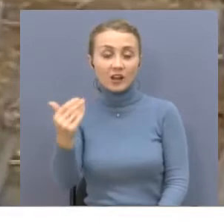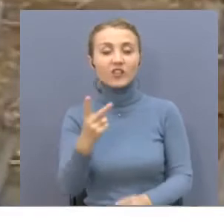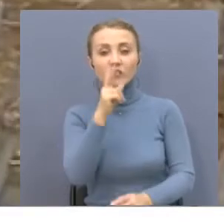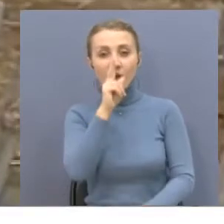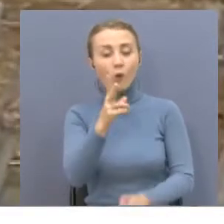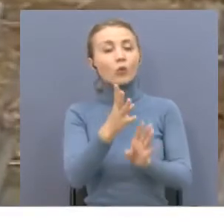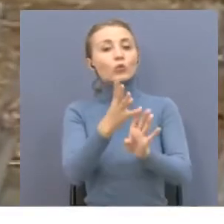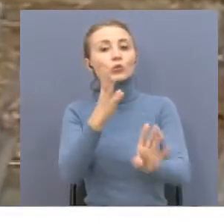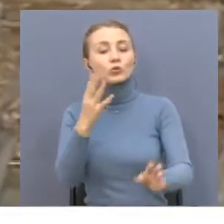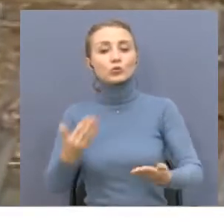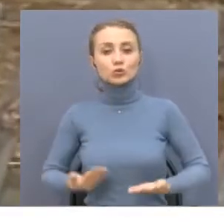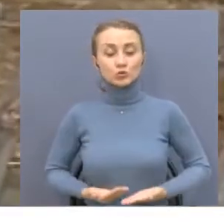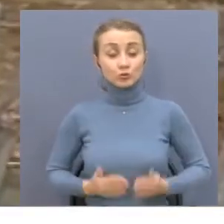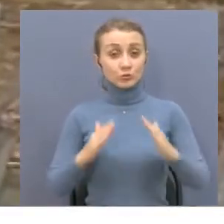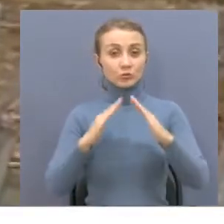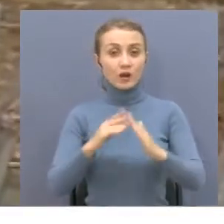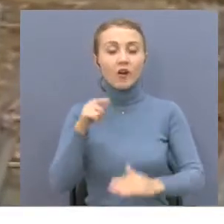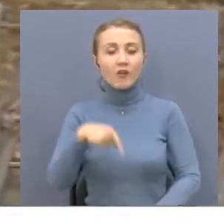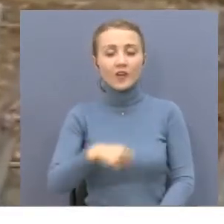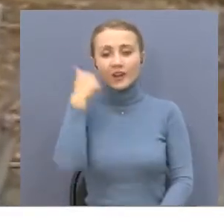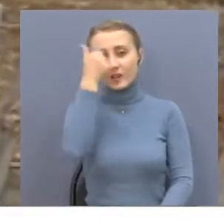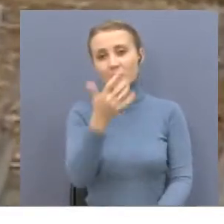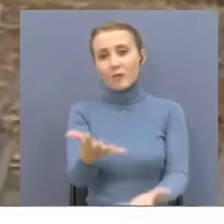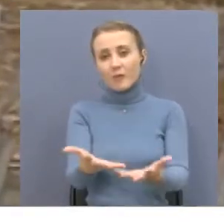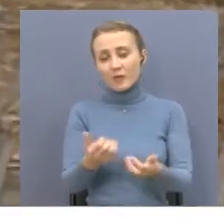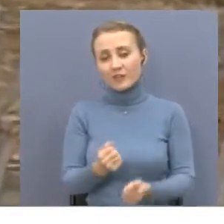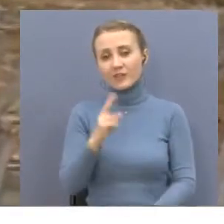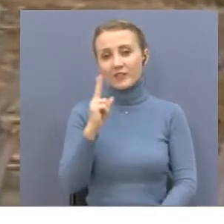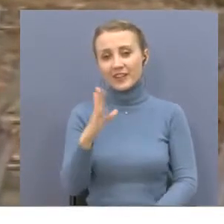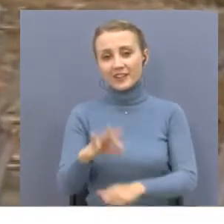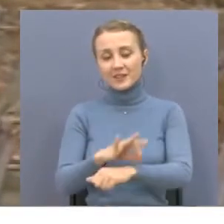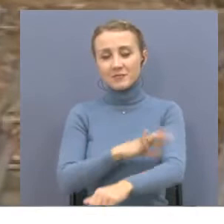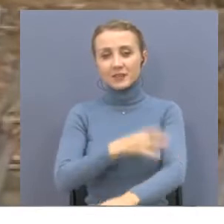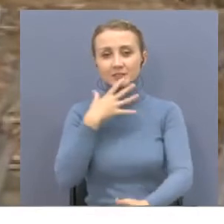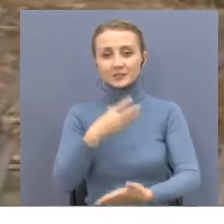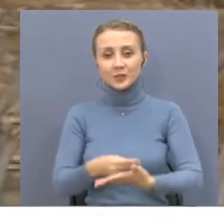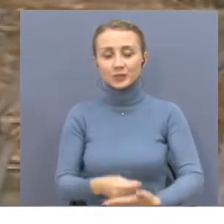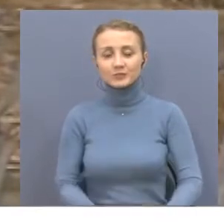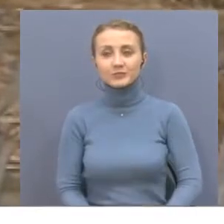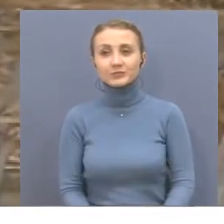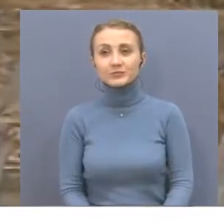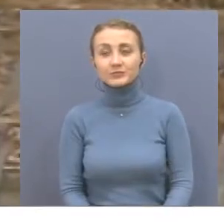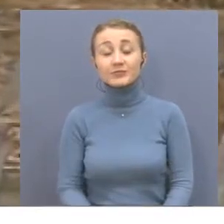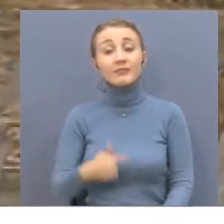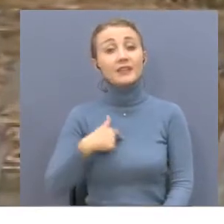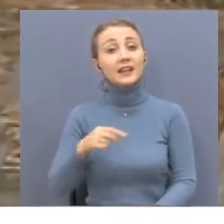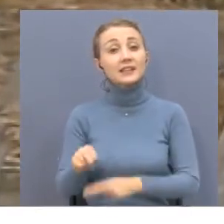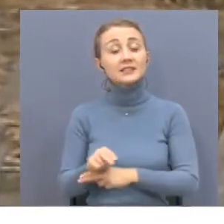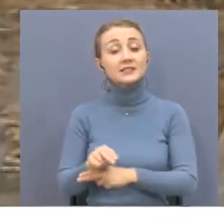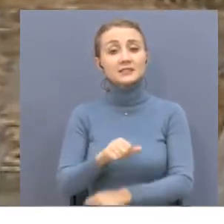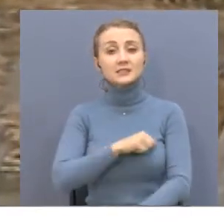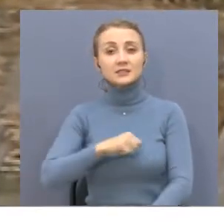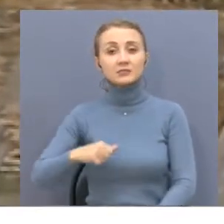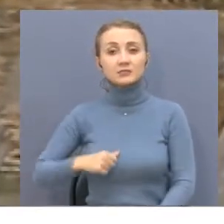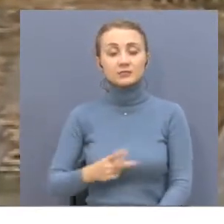орындалмақ, сондықтан үйдің тезірек салынып біткенін асыға күтуде. Сама воспитываю двоих детей. Менің өзім екі бала тәрбиелеп